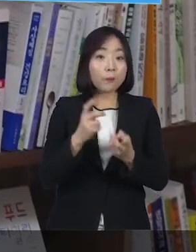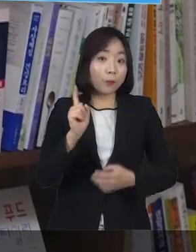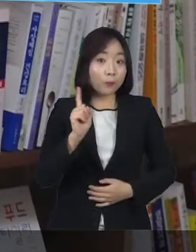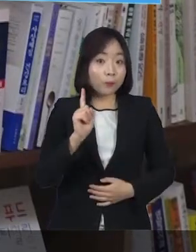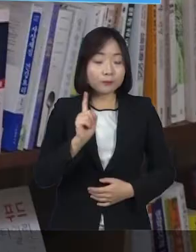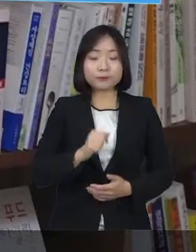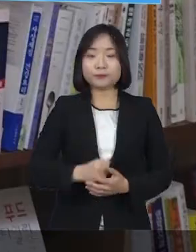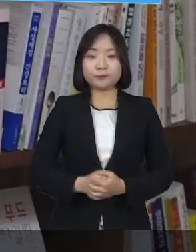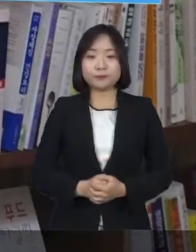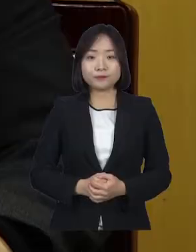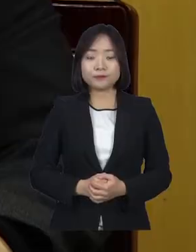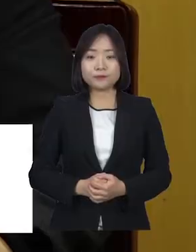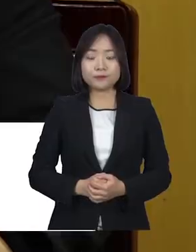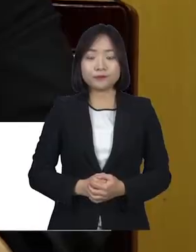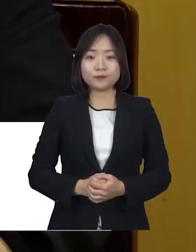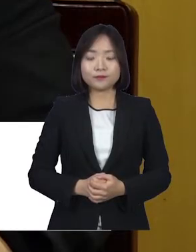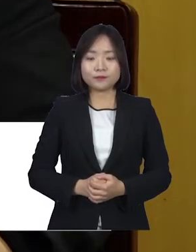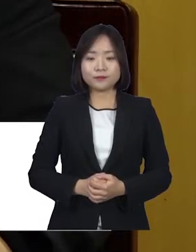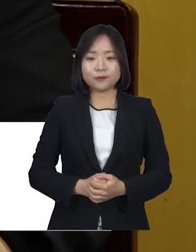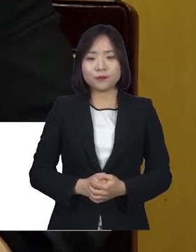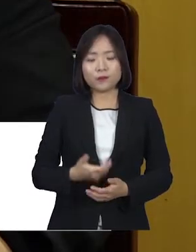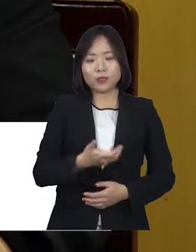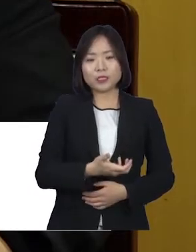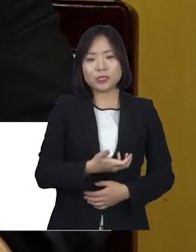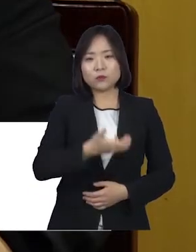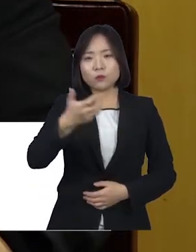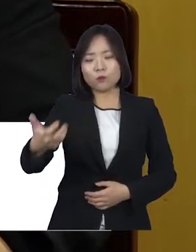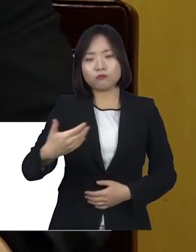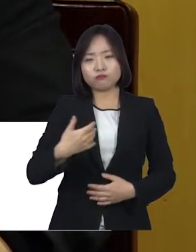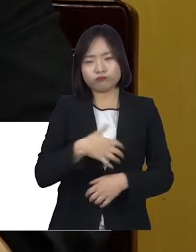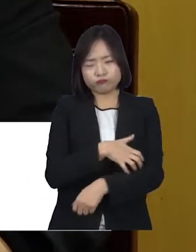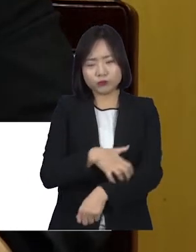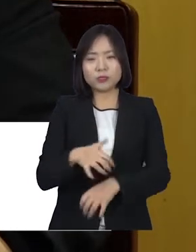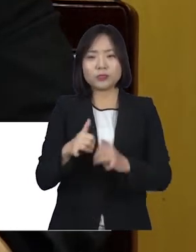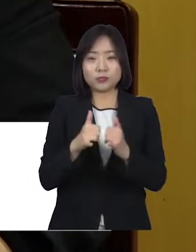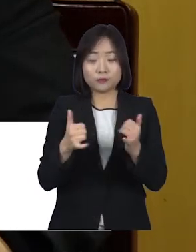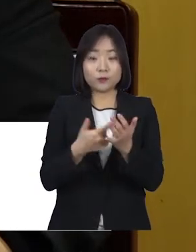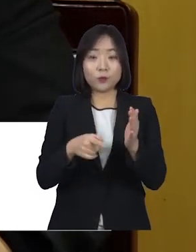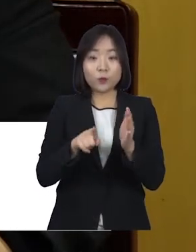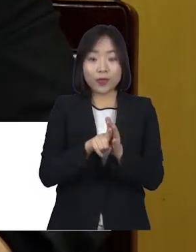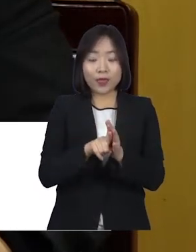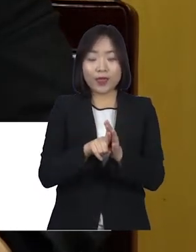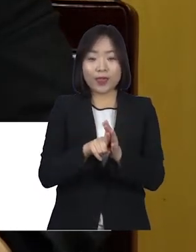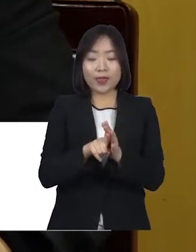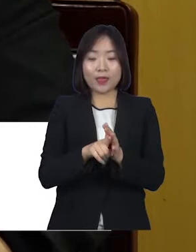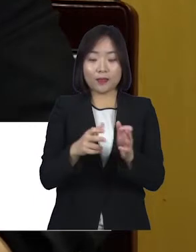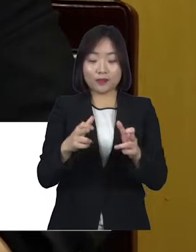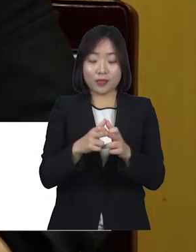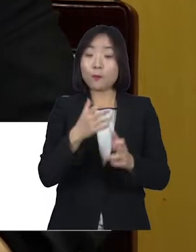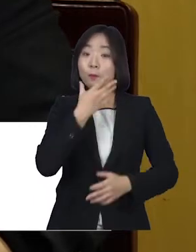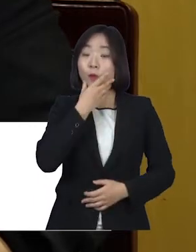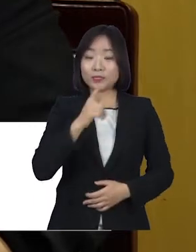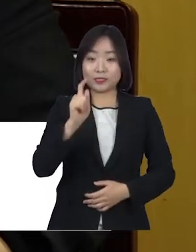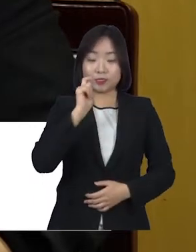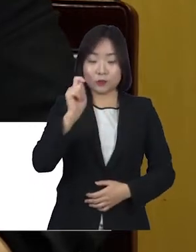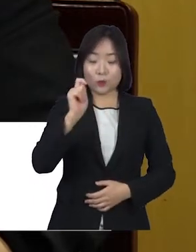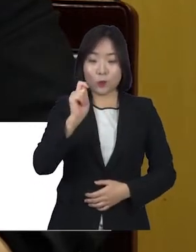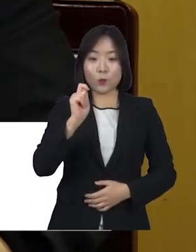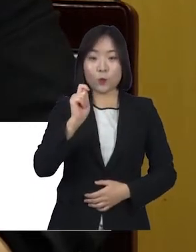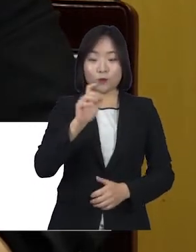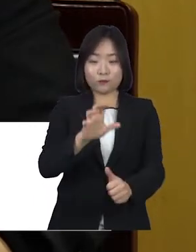하겠습니다. 이동이 불편한 분들을 위하여 장애인 콜 차량을 이용하여